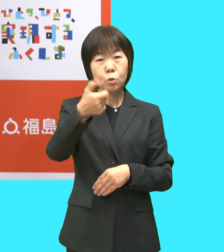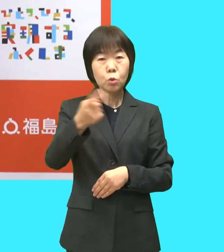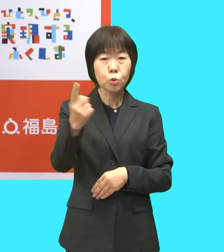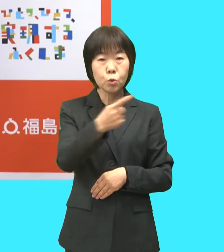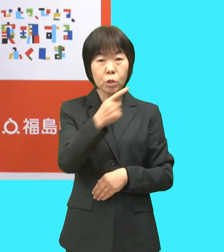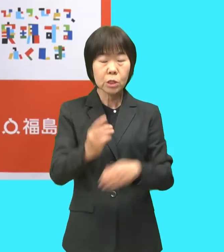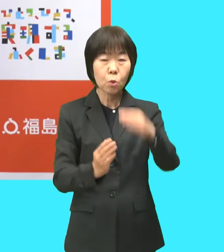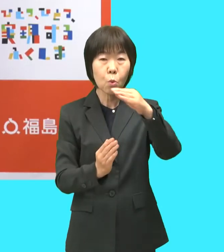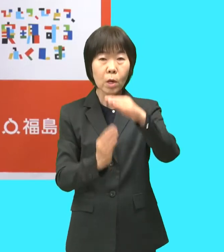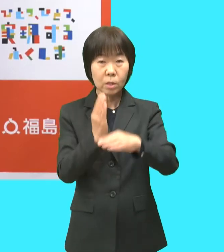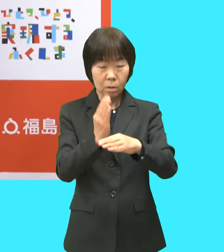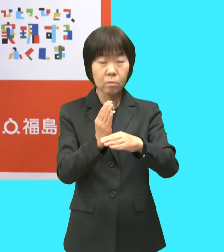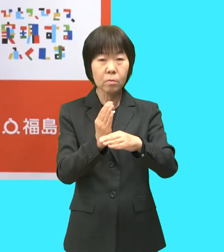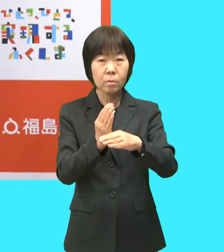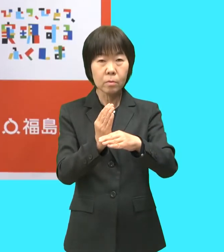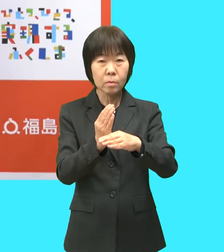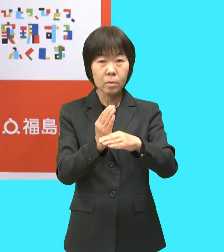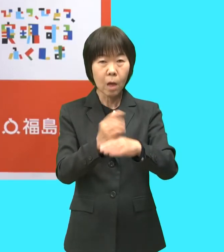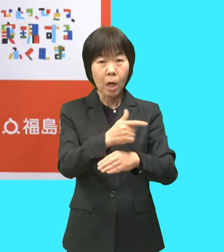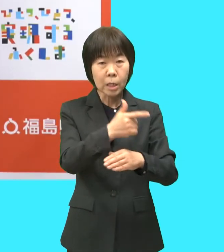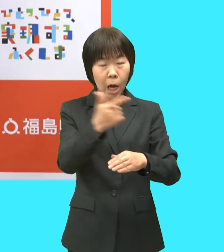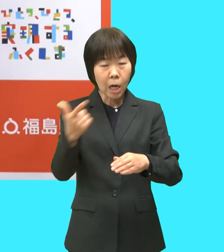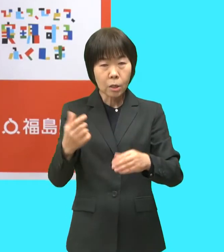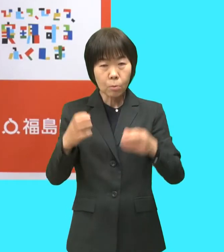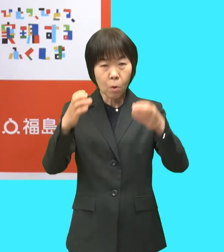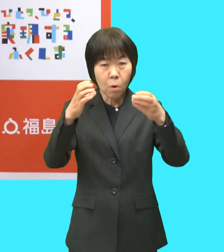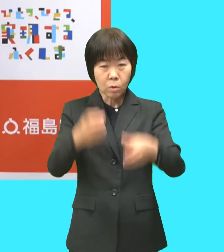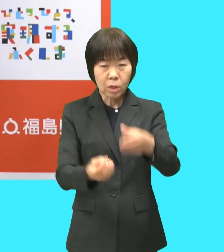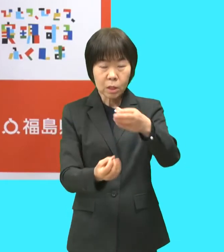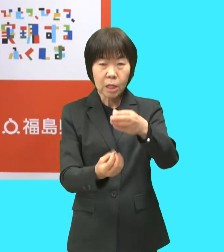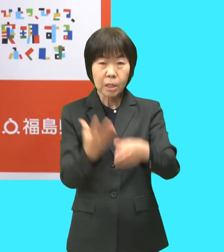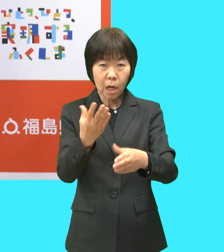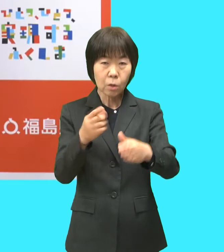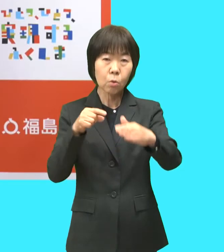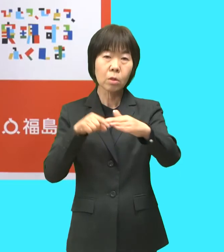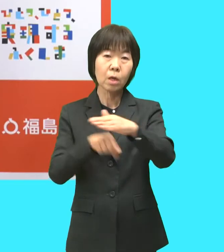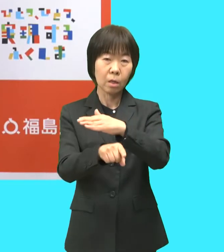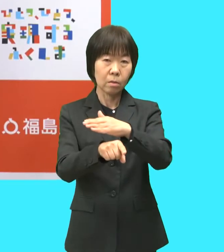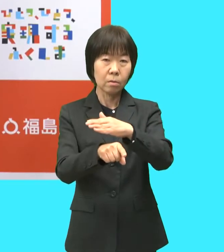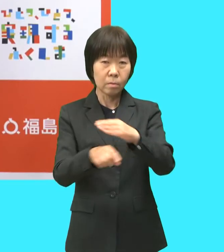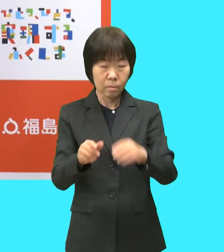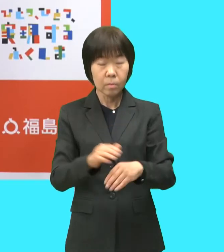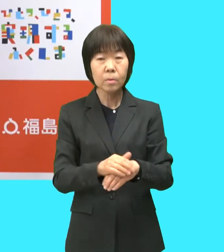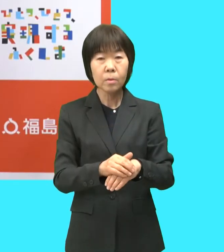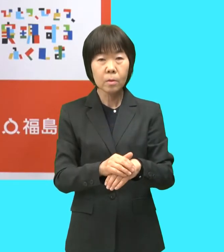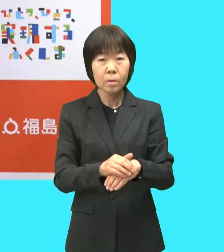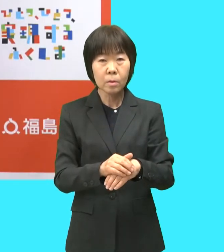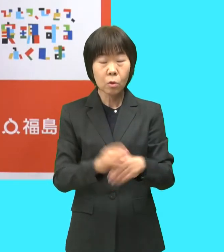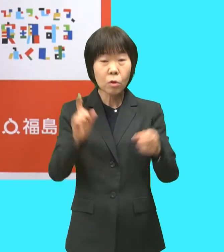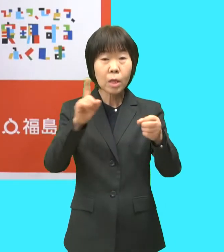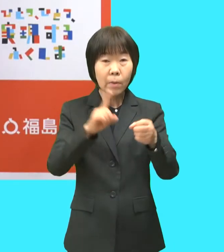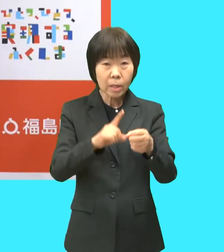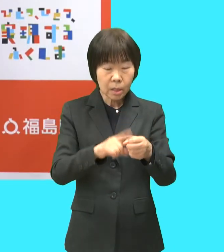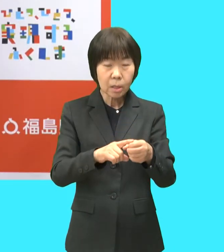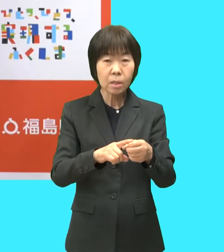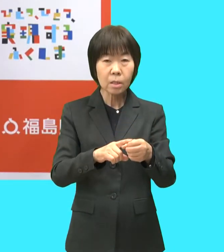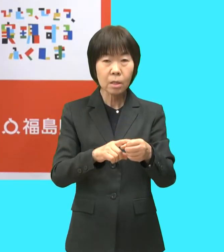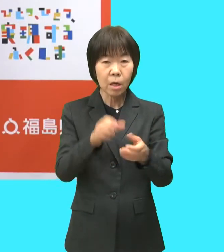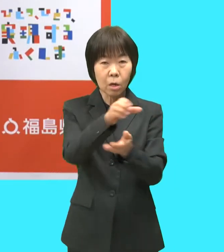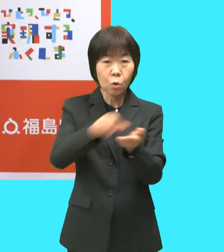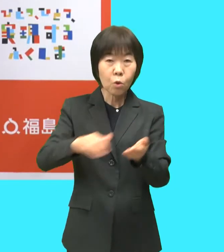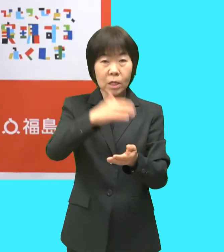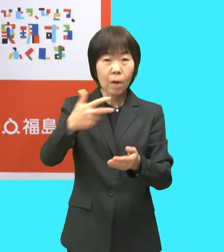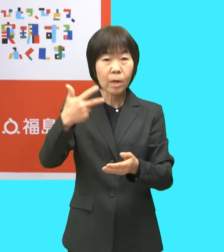えておりますが、この大規模クラスター等が要因となっています。このためまずは郡山市